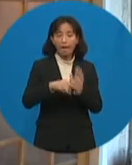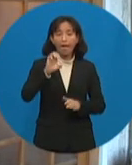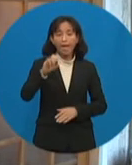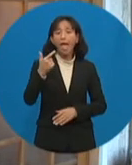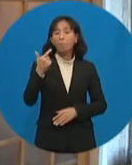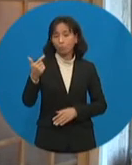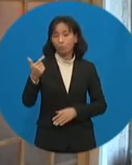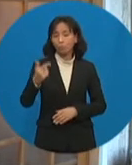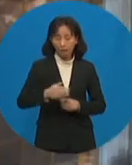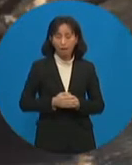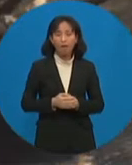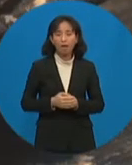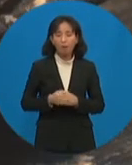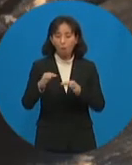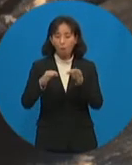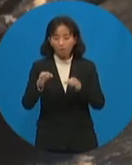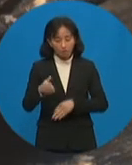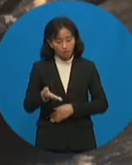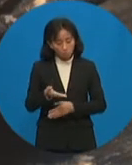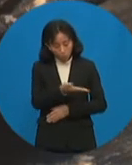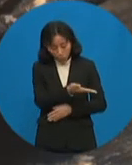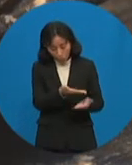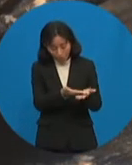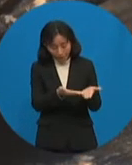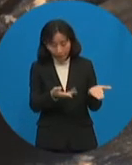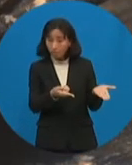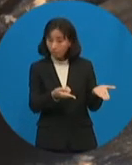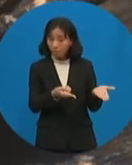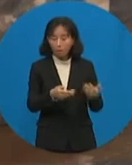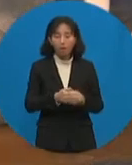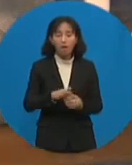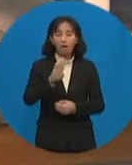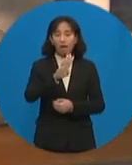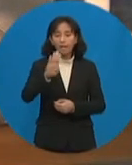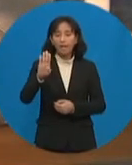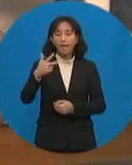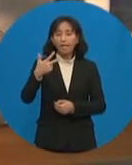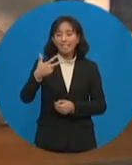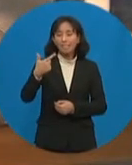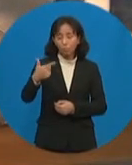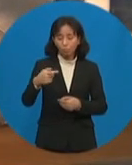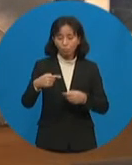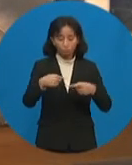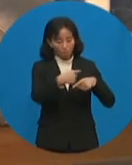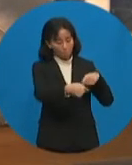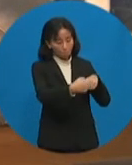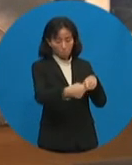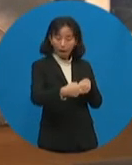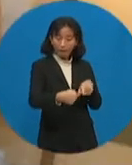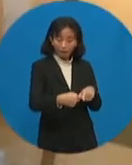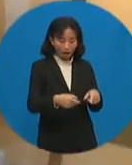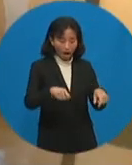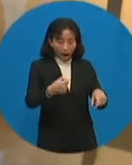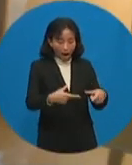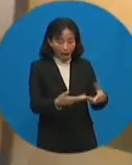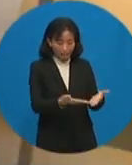横にあるディスプレイにはデニムをあしらった剥がしが飾られていて、なんだかおしゃれな雰囲気。中に